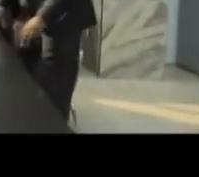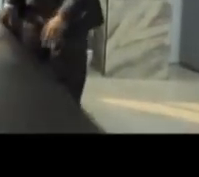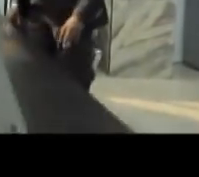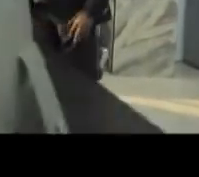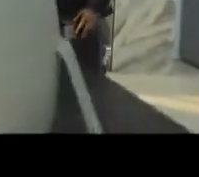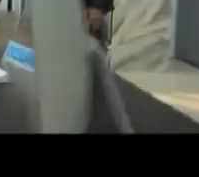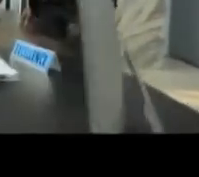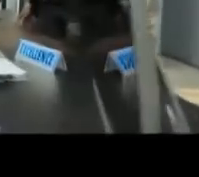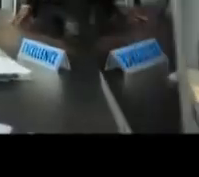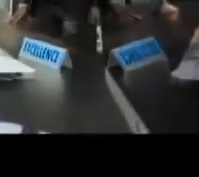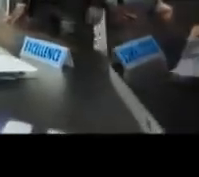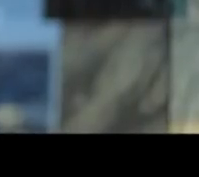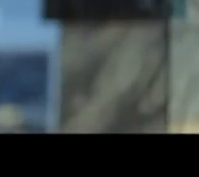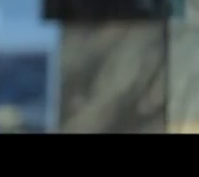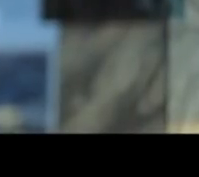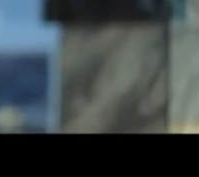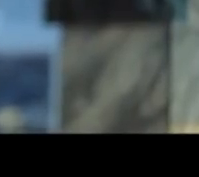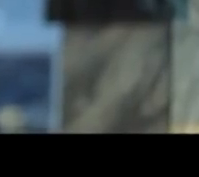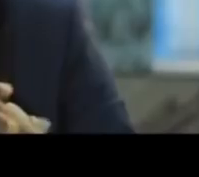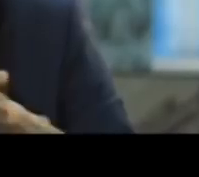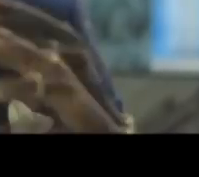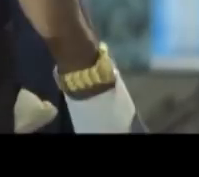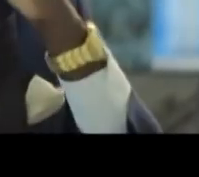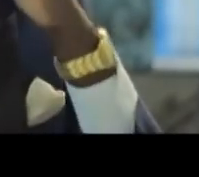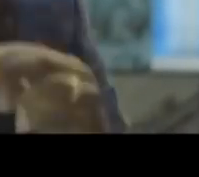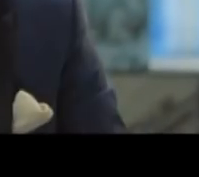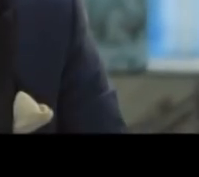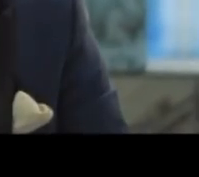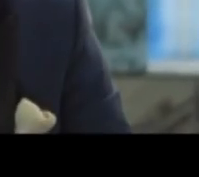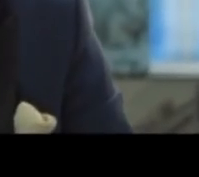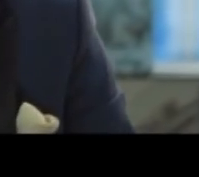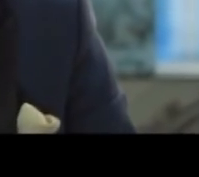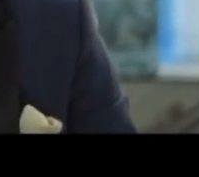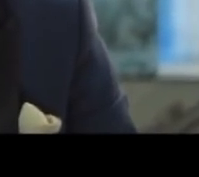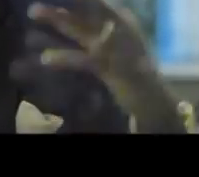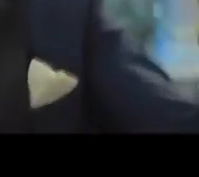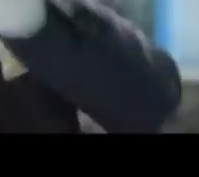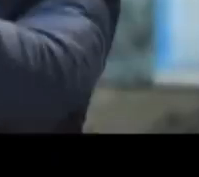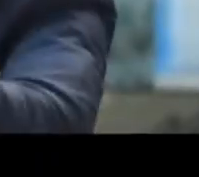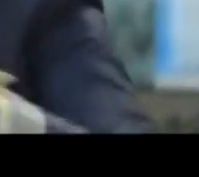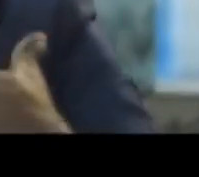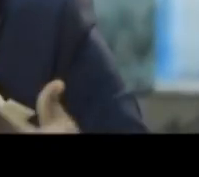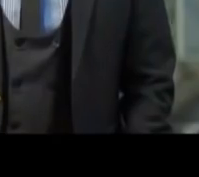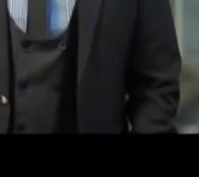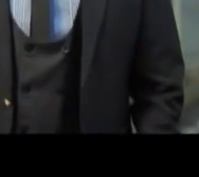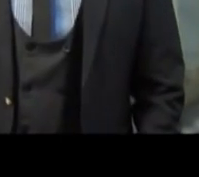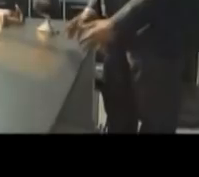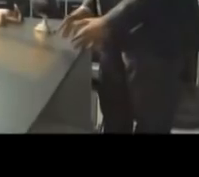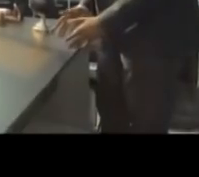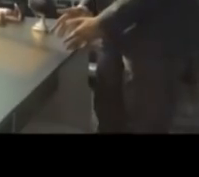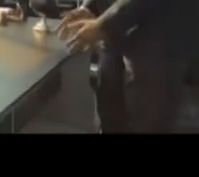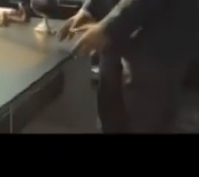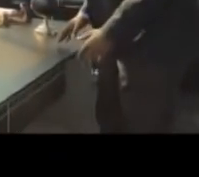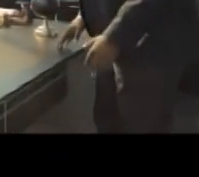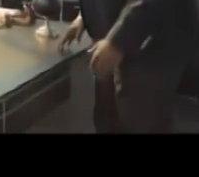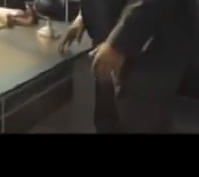Excellence. Au moins, il y a tout qui a c'est vous, Excellence. Comment t'as mon compte t'es dégoûté, plus ça n'a pas tant passé la même.